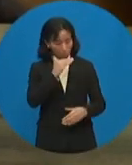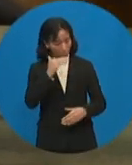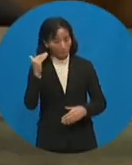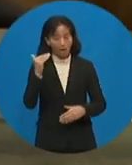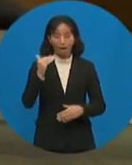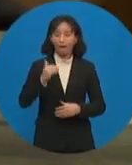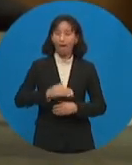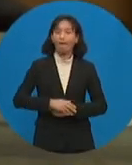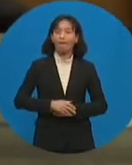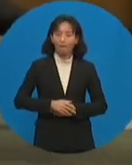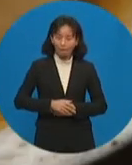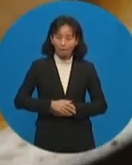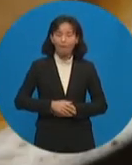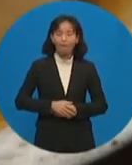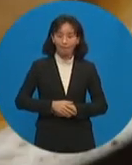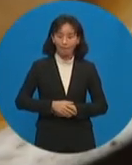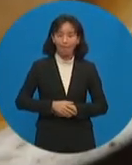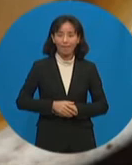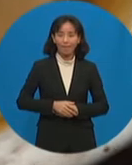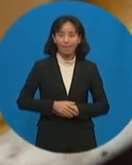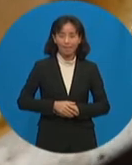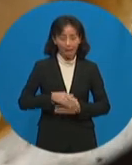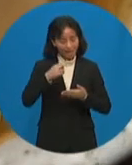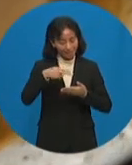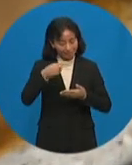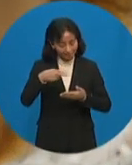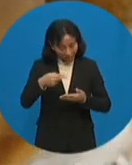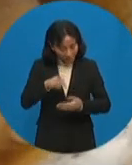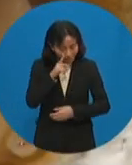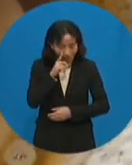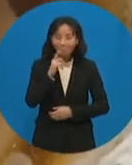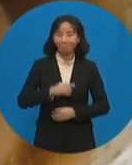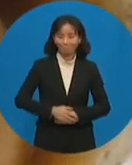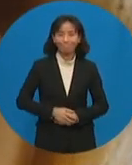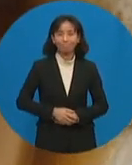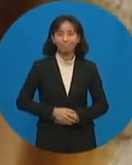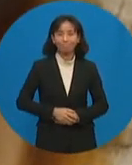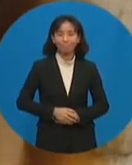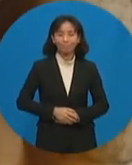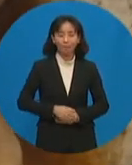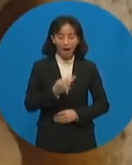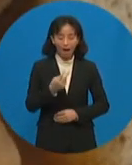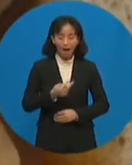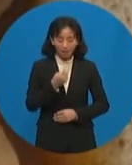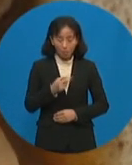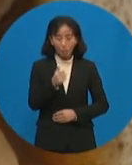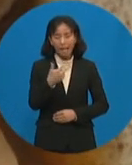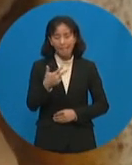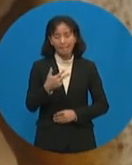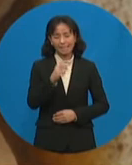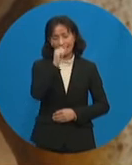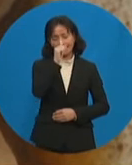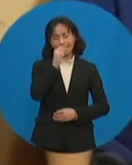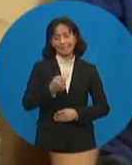よね。大きいですよね。 はい、 それでは早速いただいてみましょう。もうお出汁のいい匂いがしてます